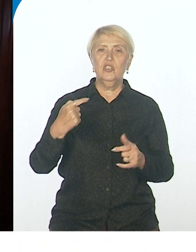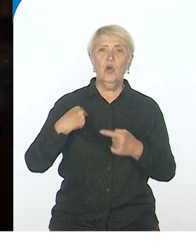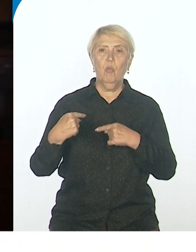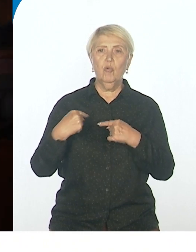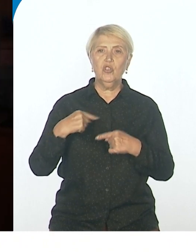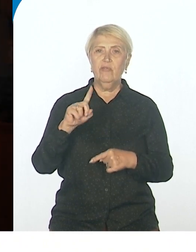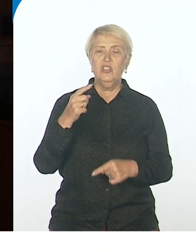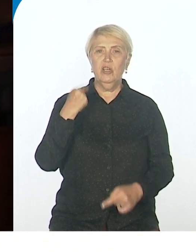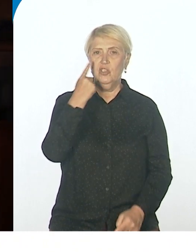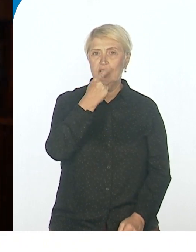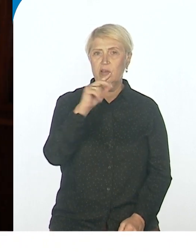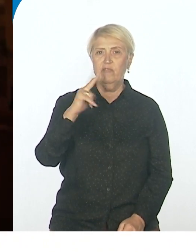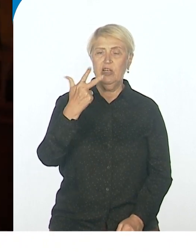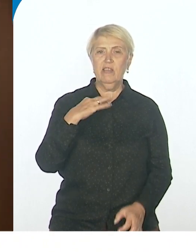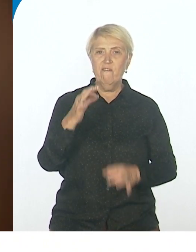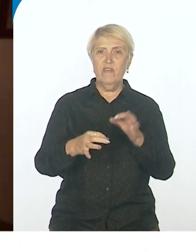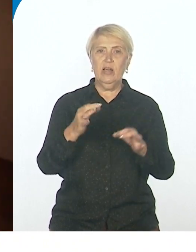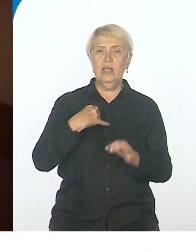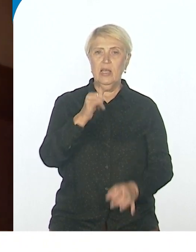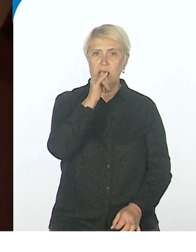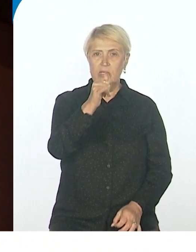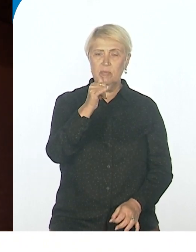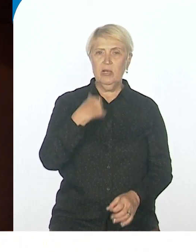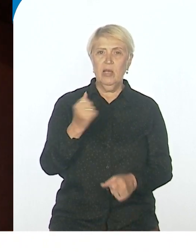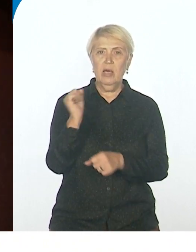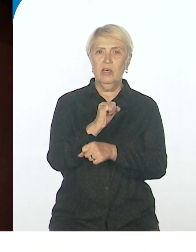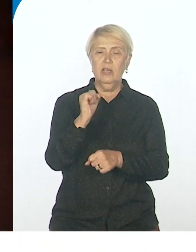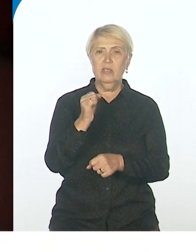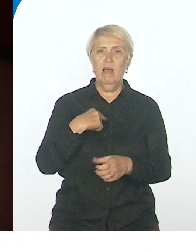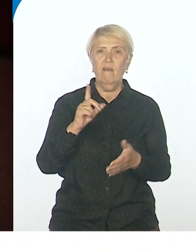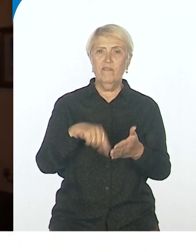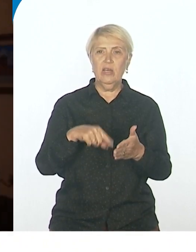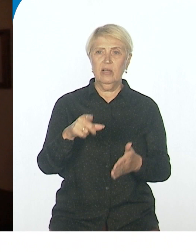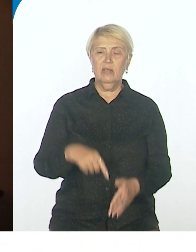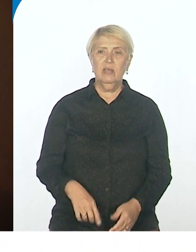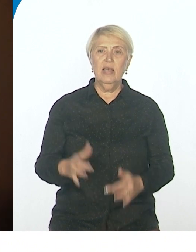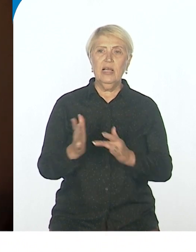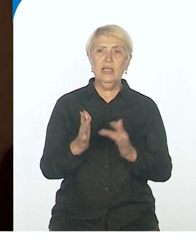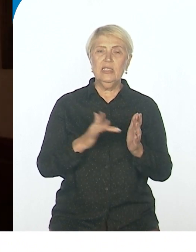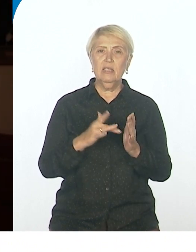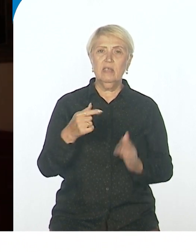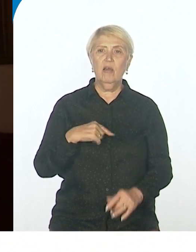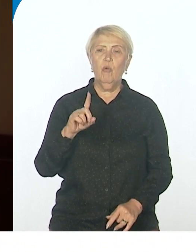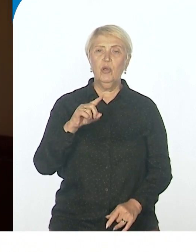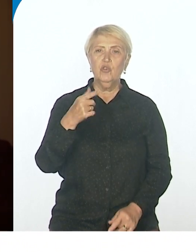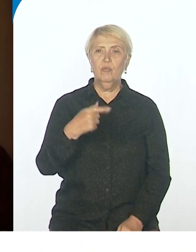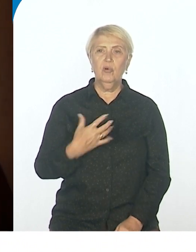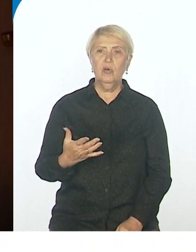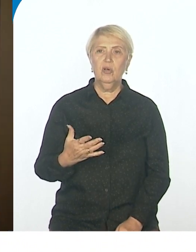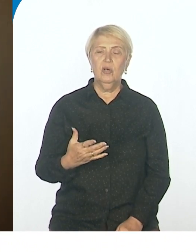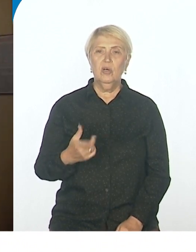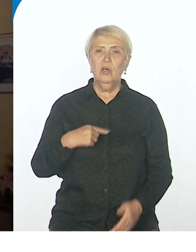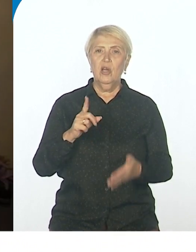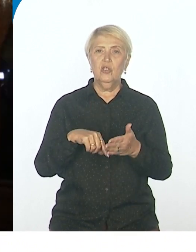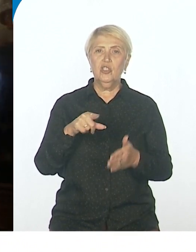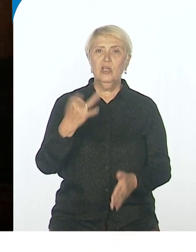чьи чары в III веке не смогли одолеть веры христианки Иустинии. Почему женатый человек решил стать